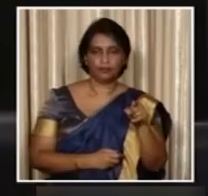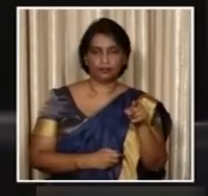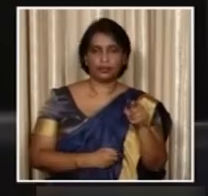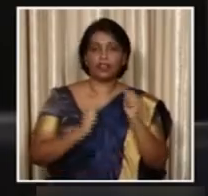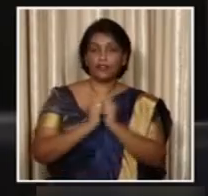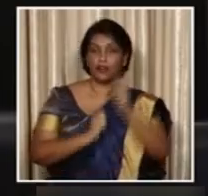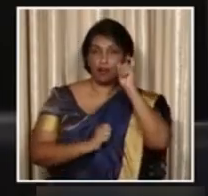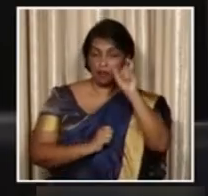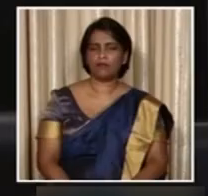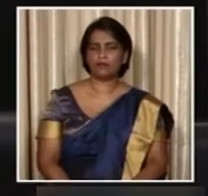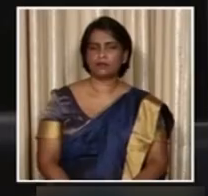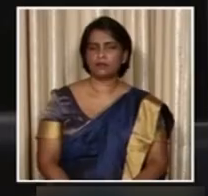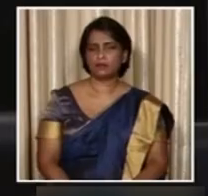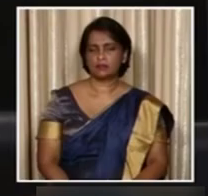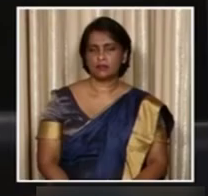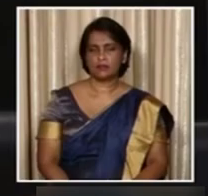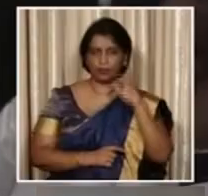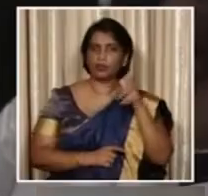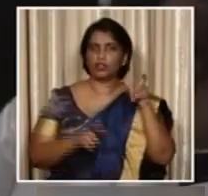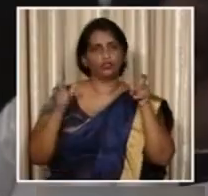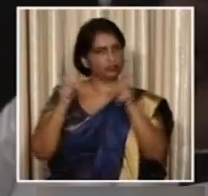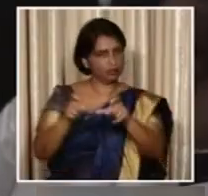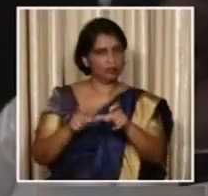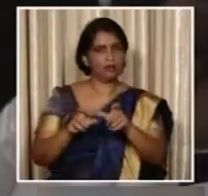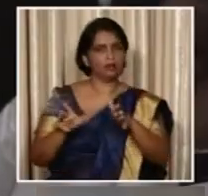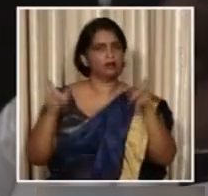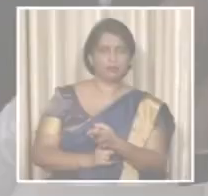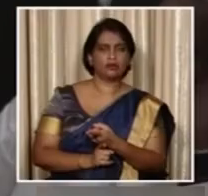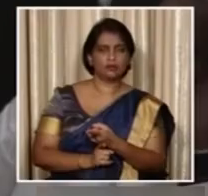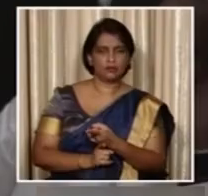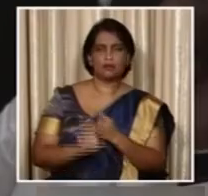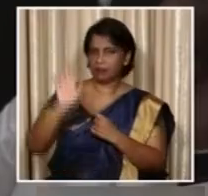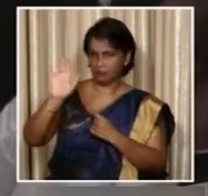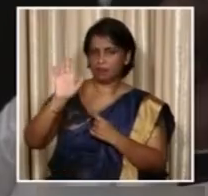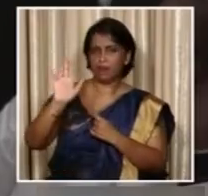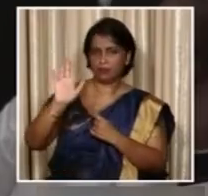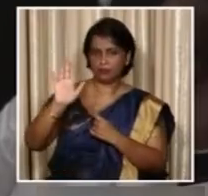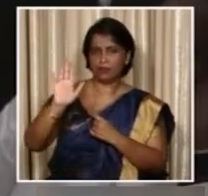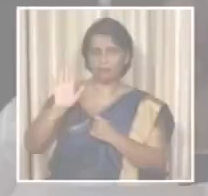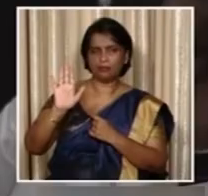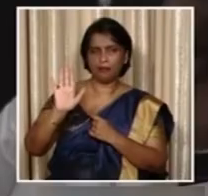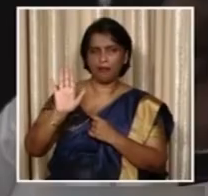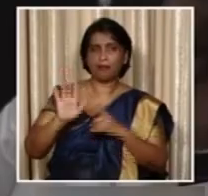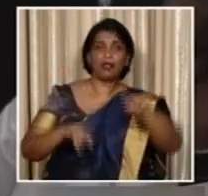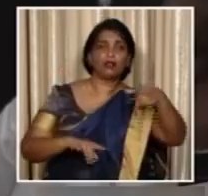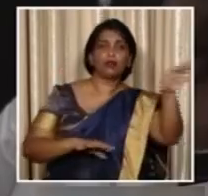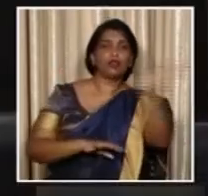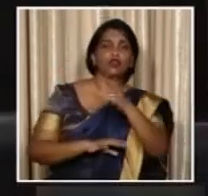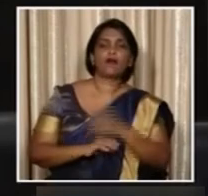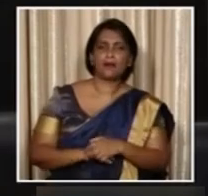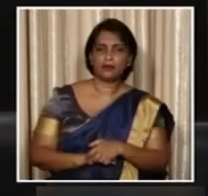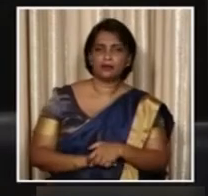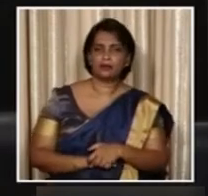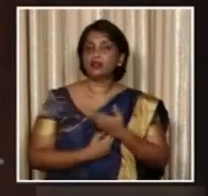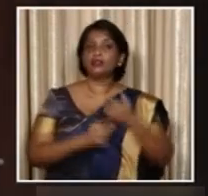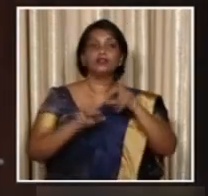බලන පත්වීමක් පිළිබඳව. අරු කන්න ඕඩර් එක අපි දන්නවා. තහනම් කළාම තනතුරු හිස්නේ. My next question is who is going to appoint? මේක සරල කාරණාවක් ගරු.